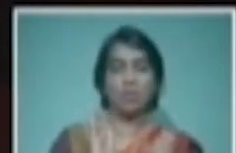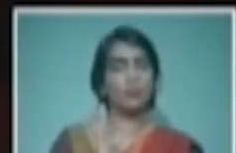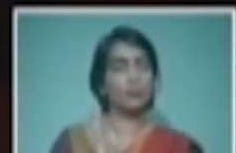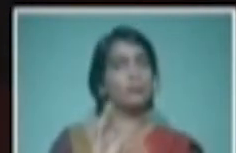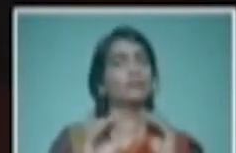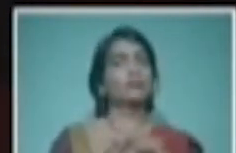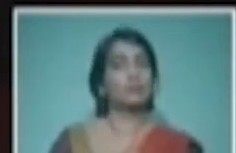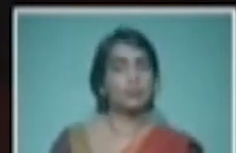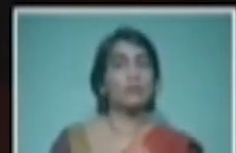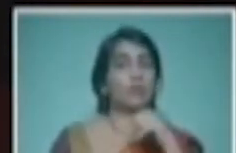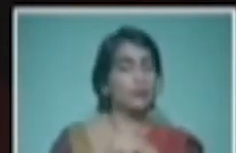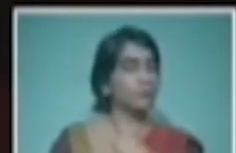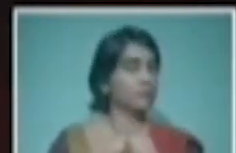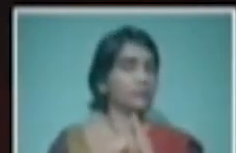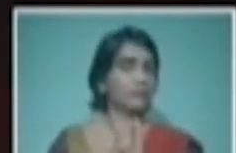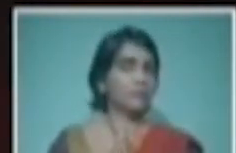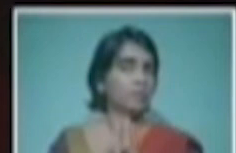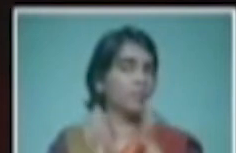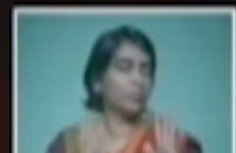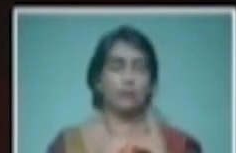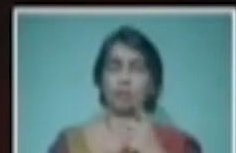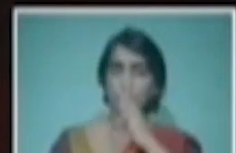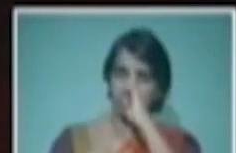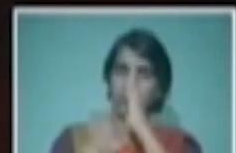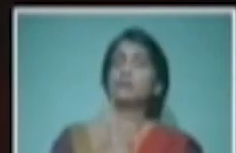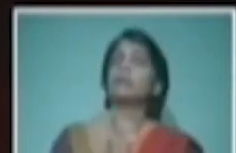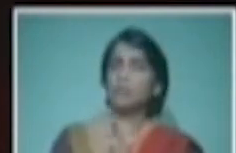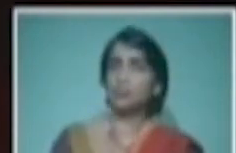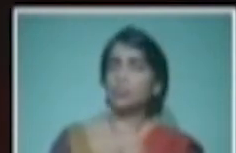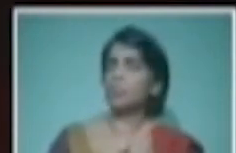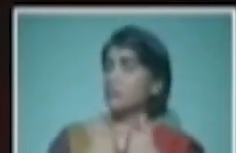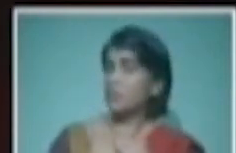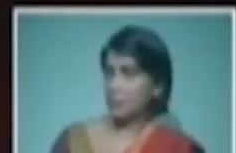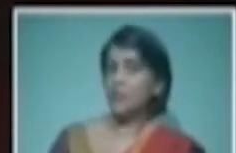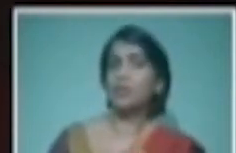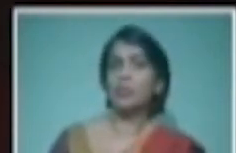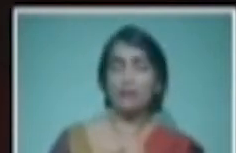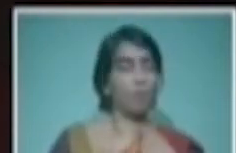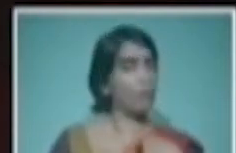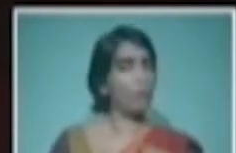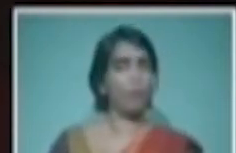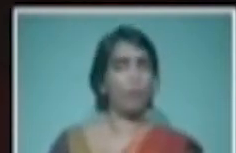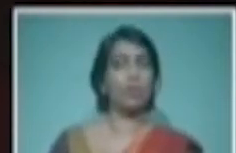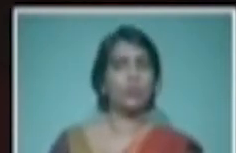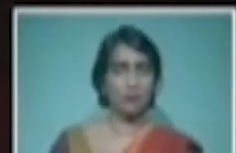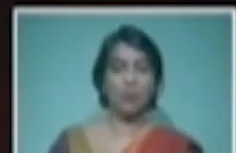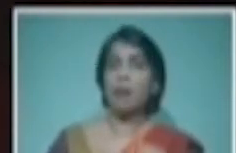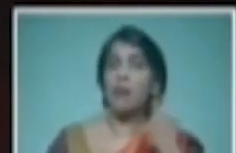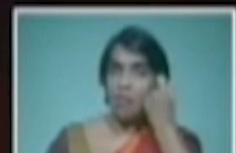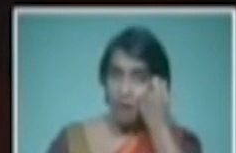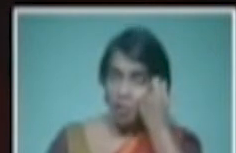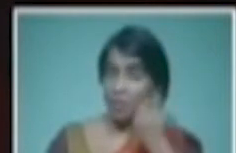सभावेदी ओबतुमा बोहोम ऋजुव प्रगतिशीलीव धनात्मक अपे योजना